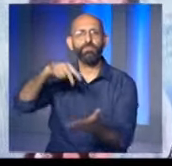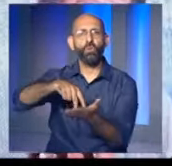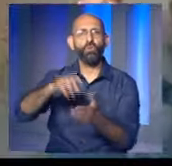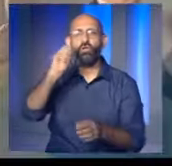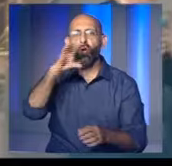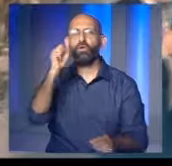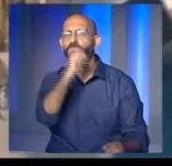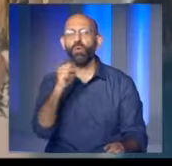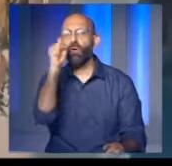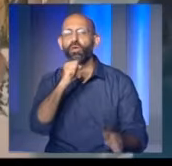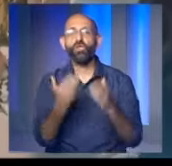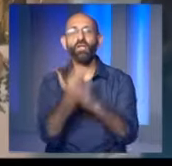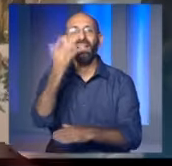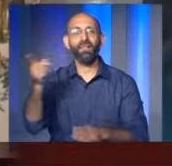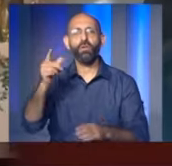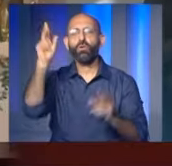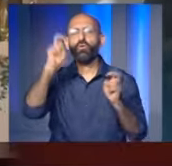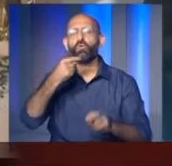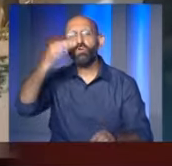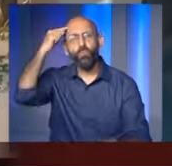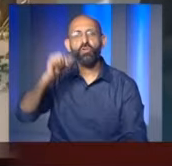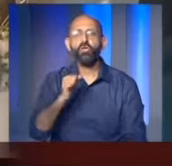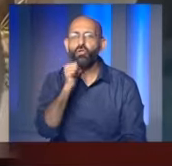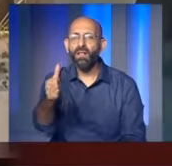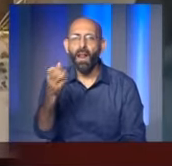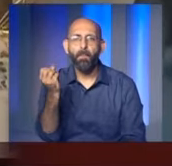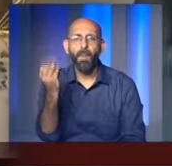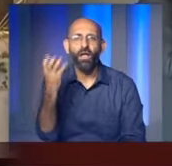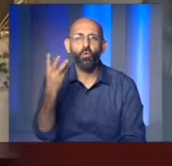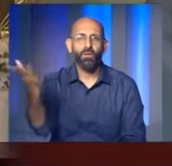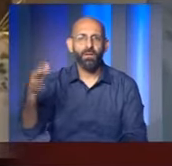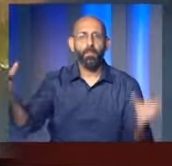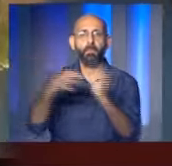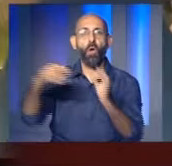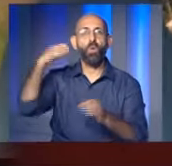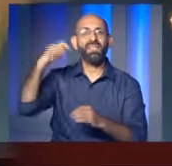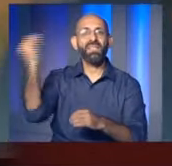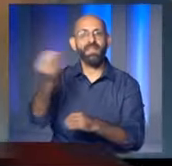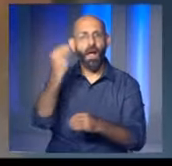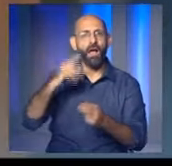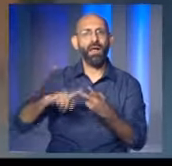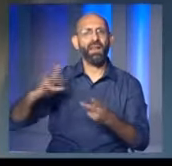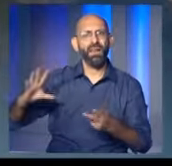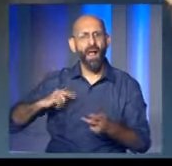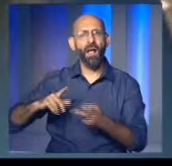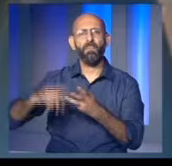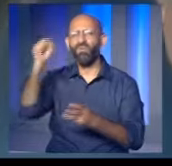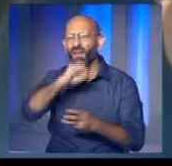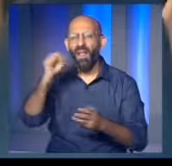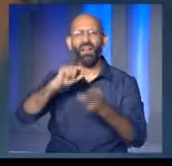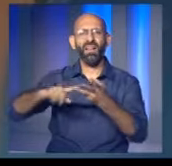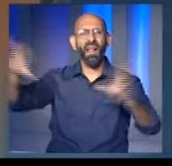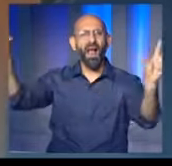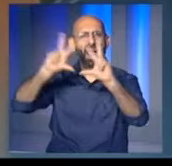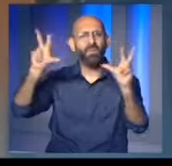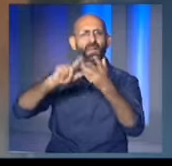بحضور وزير السياحة وليد نصار والنائب نعمة فريم وحشد من الفنانين والإعلاميين. وزير السياحة تحدث